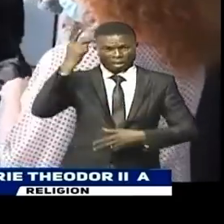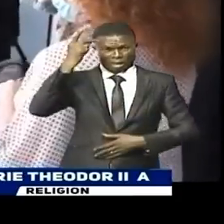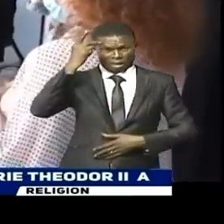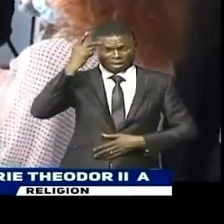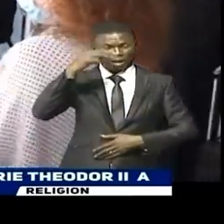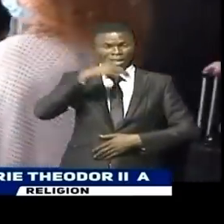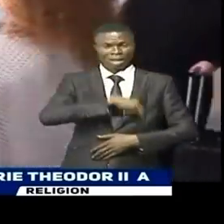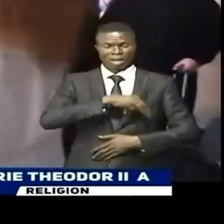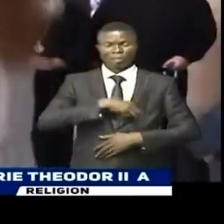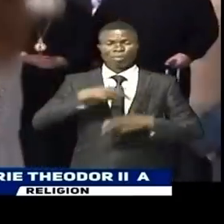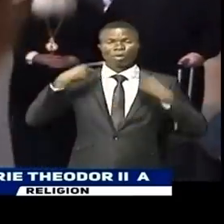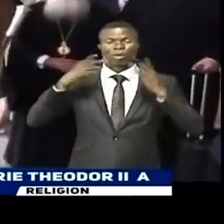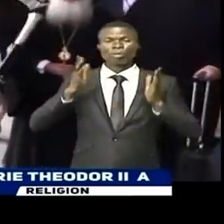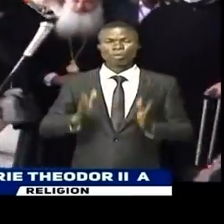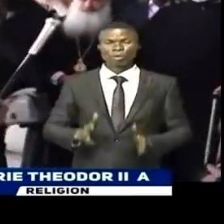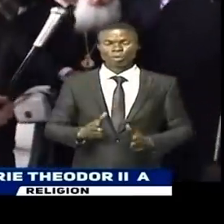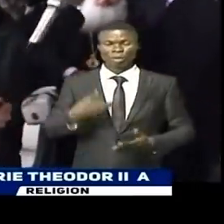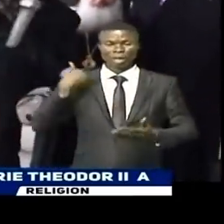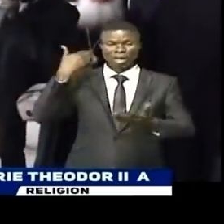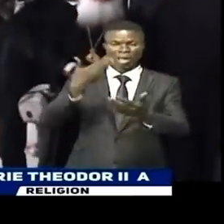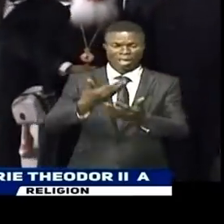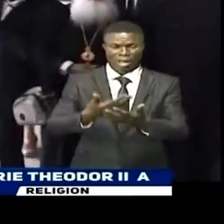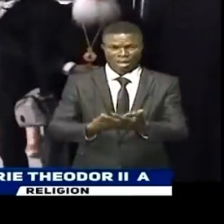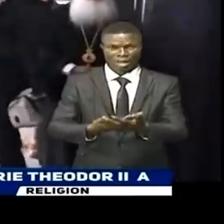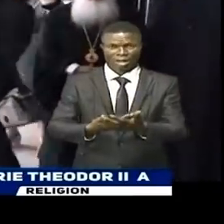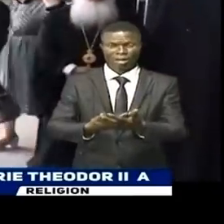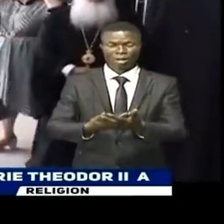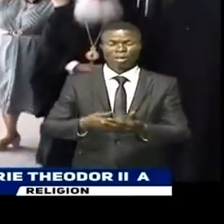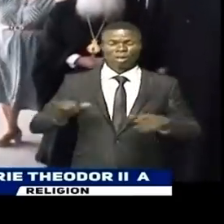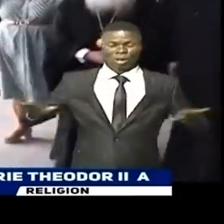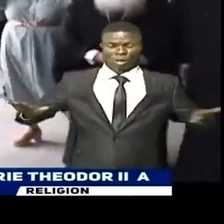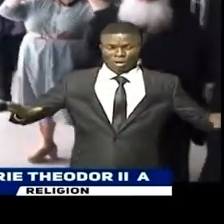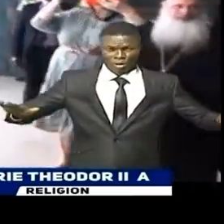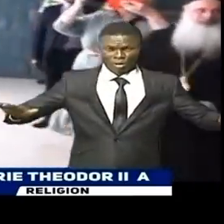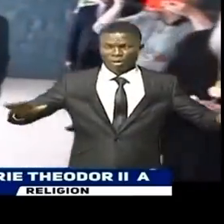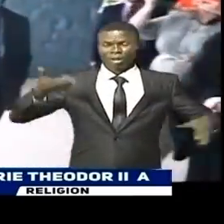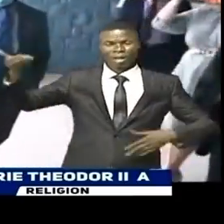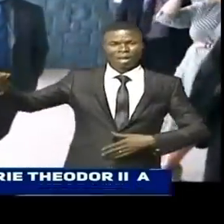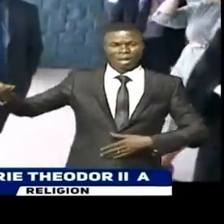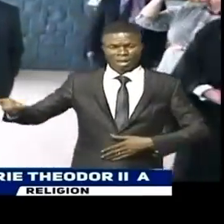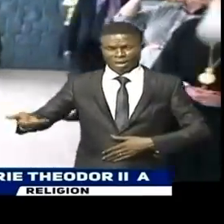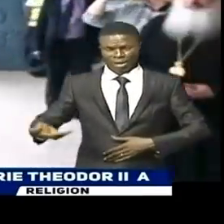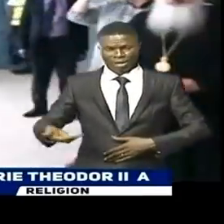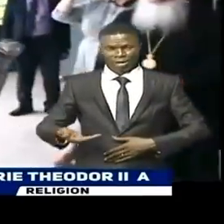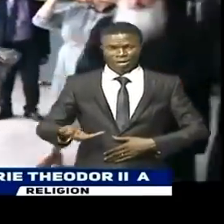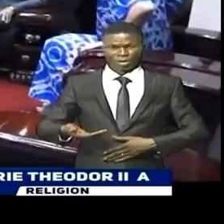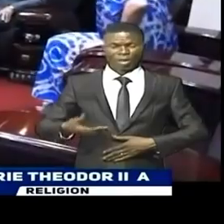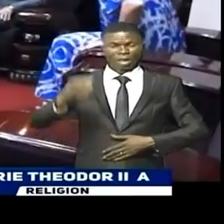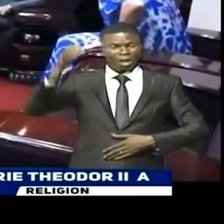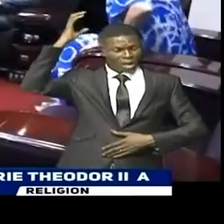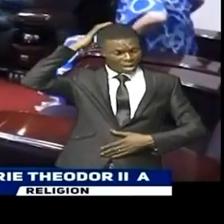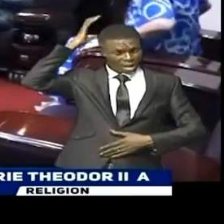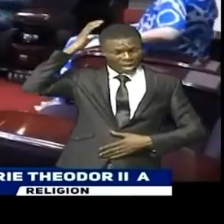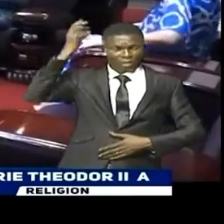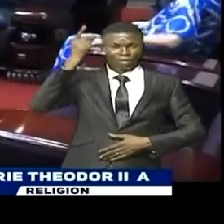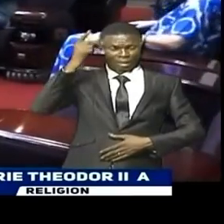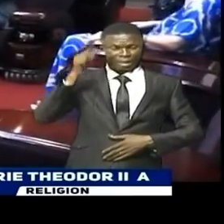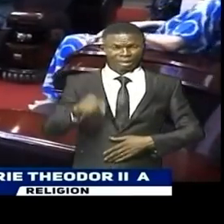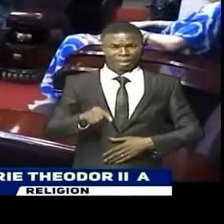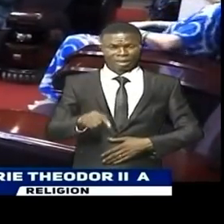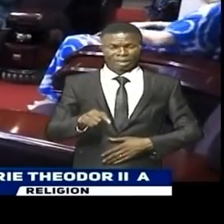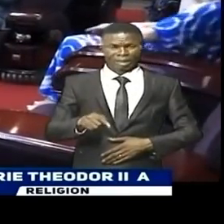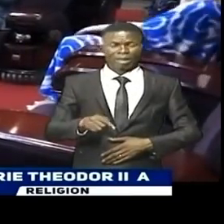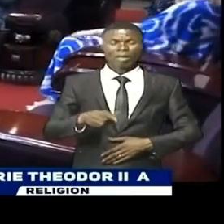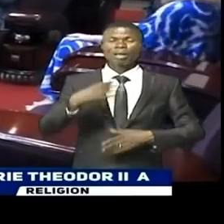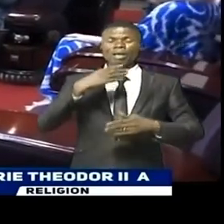mission pastorale à sa descente du régulier des copines airlines il a été accueilli par l'archevêque orthodoxe de kinshasa les